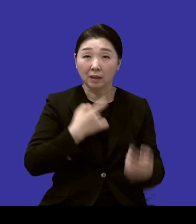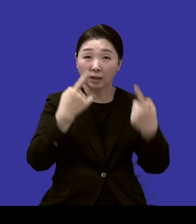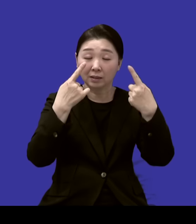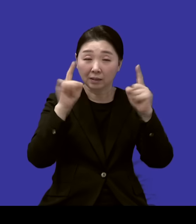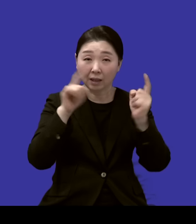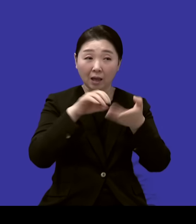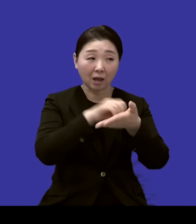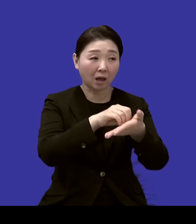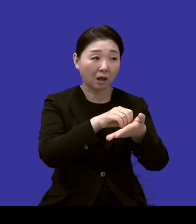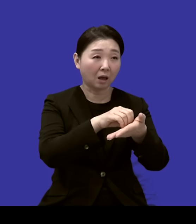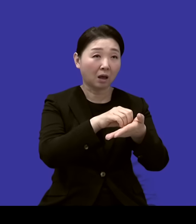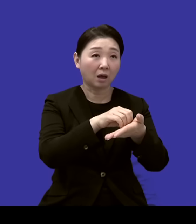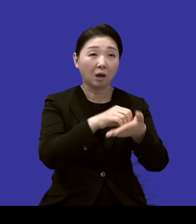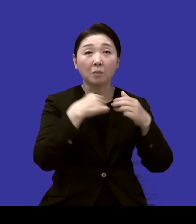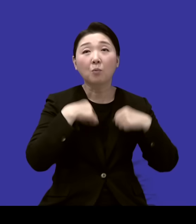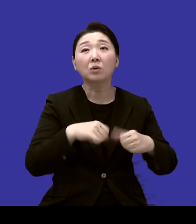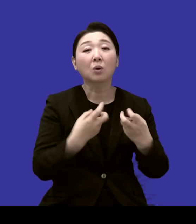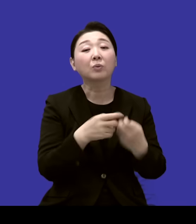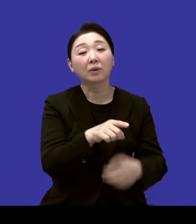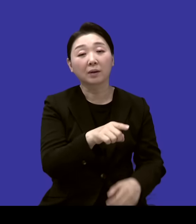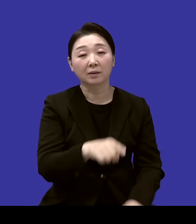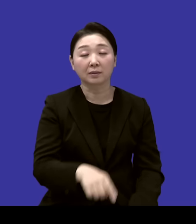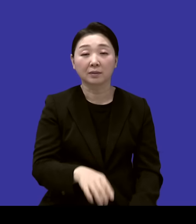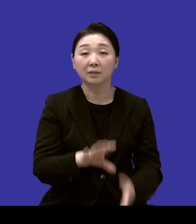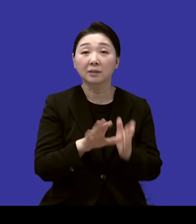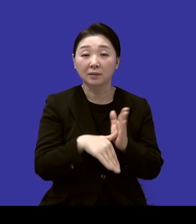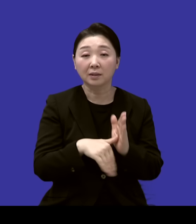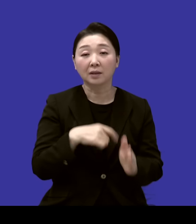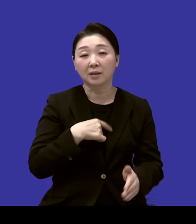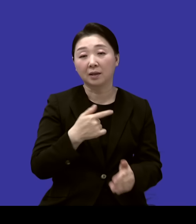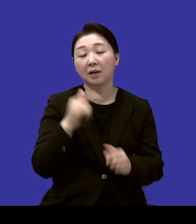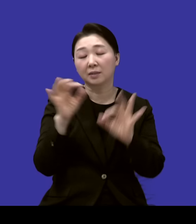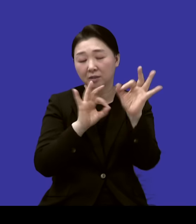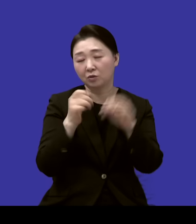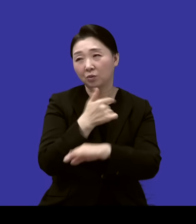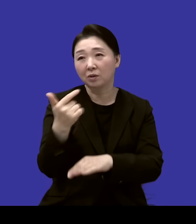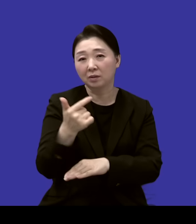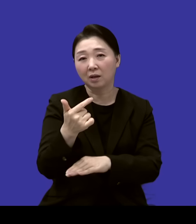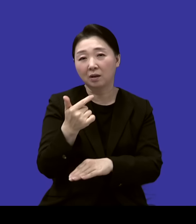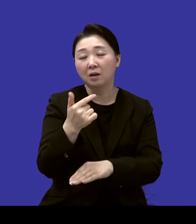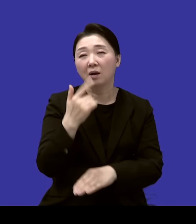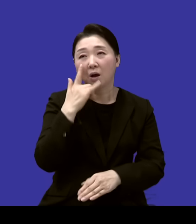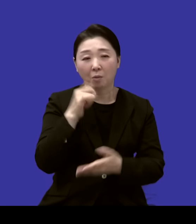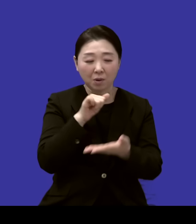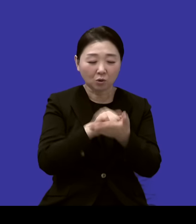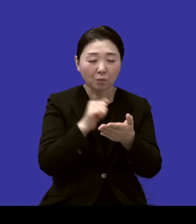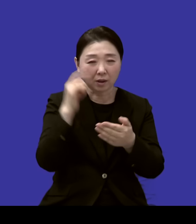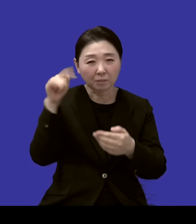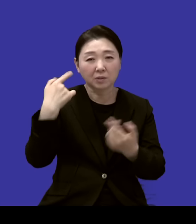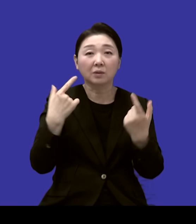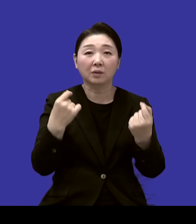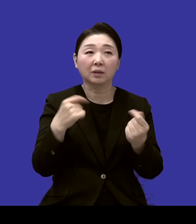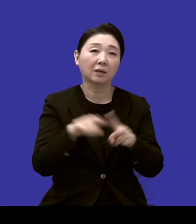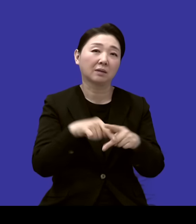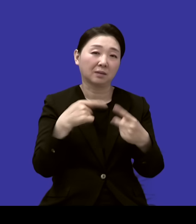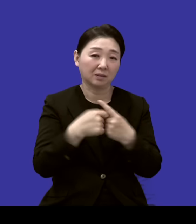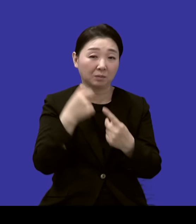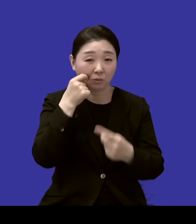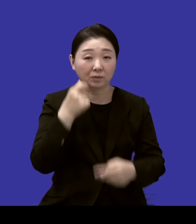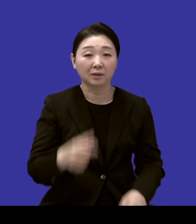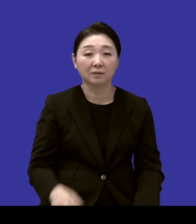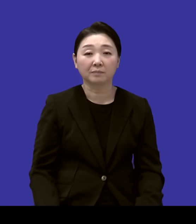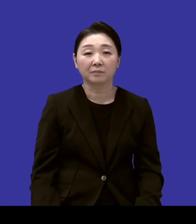바뀌지가 않잖아요. 그래서 네. 그건 어떻게 된 거냐라고 예. 물어보니까 그때 내가 너무 큰 실수를 했다. 엄마가 도박에 미쳤었다. 예. 그건 이해를 못 했는데